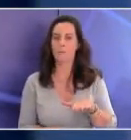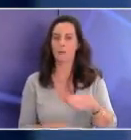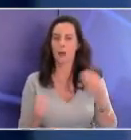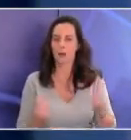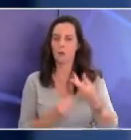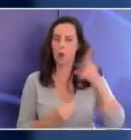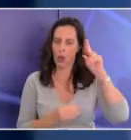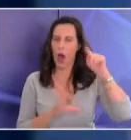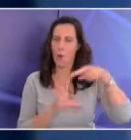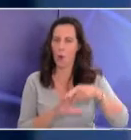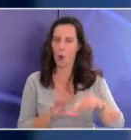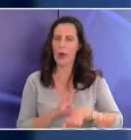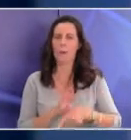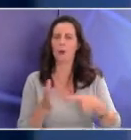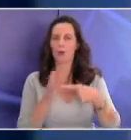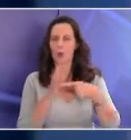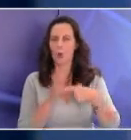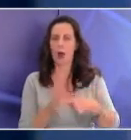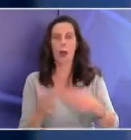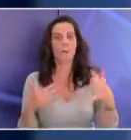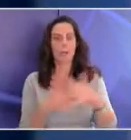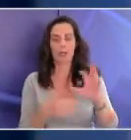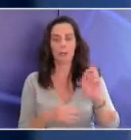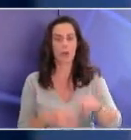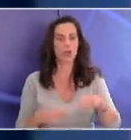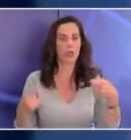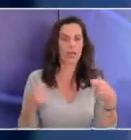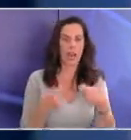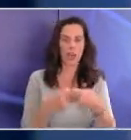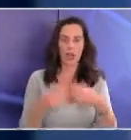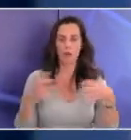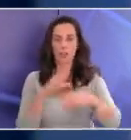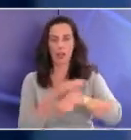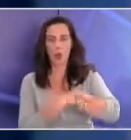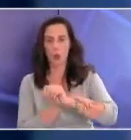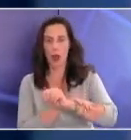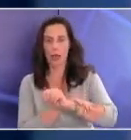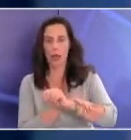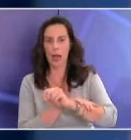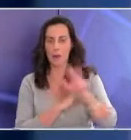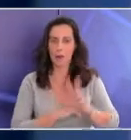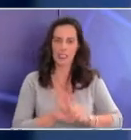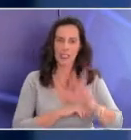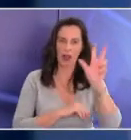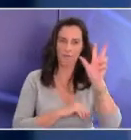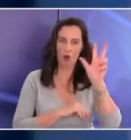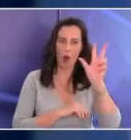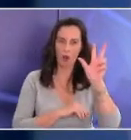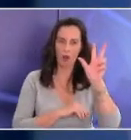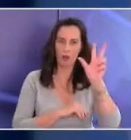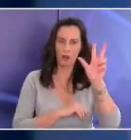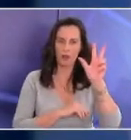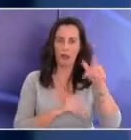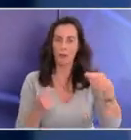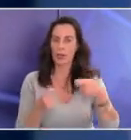הרבה יותר עמוקים, כמו בדיקה אם יש קשר לקבוצת כדורגל בצפון הארץ לנושא